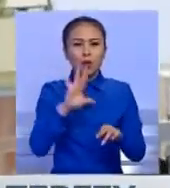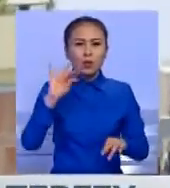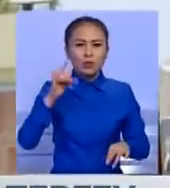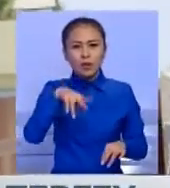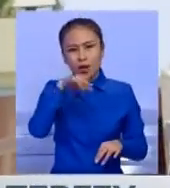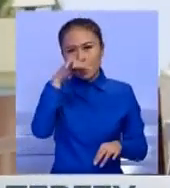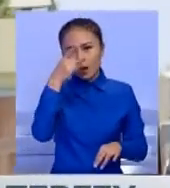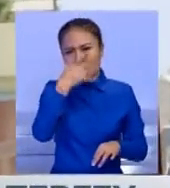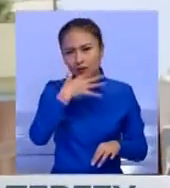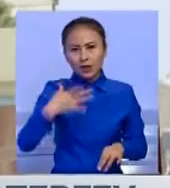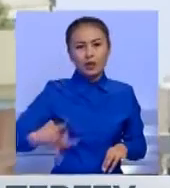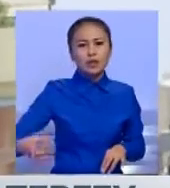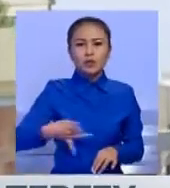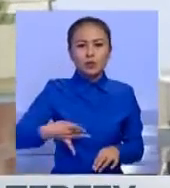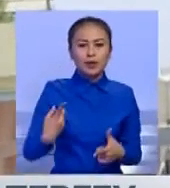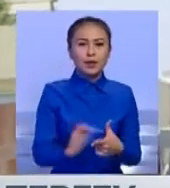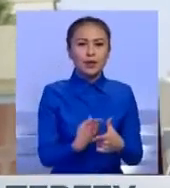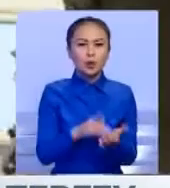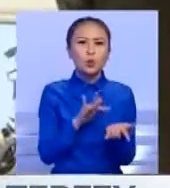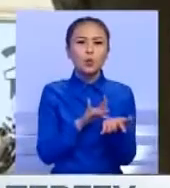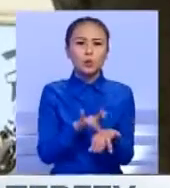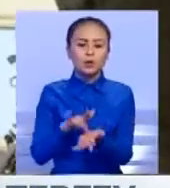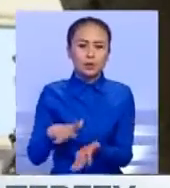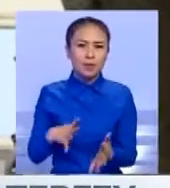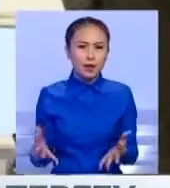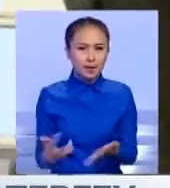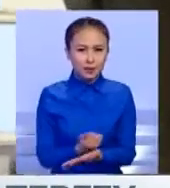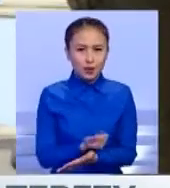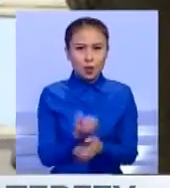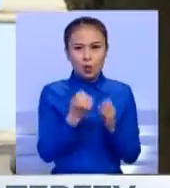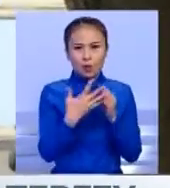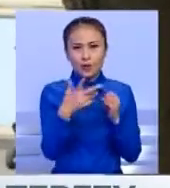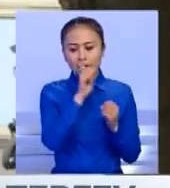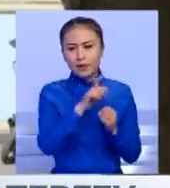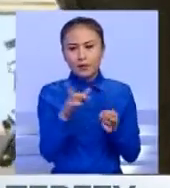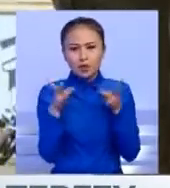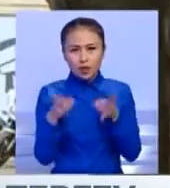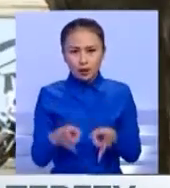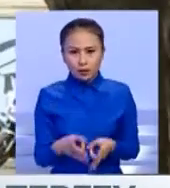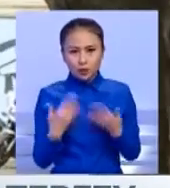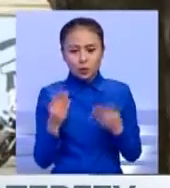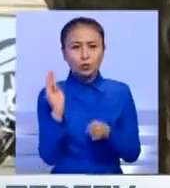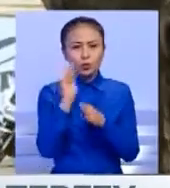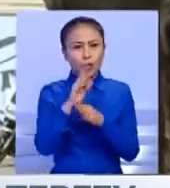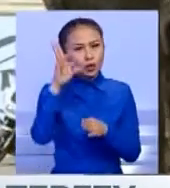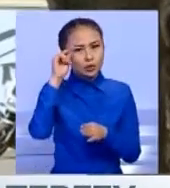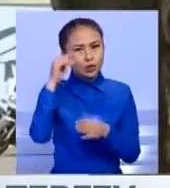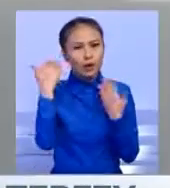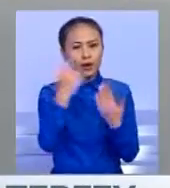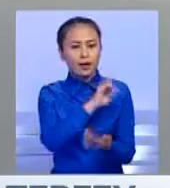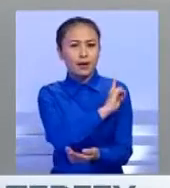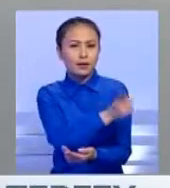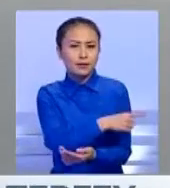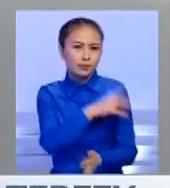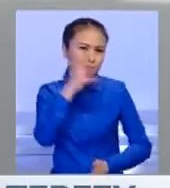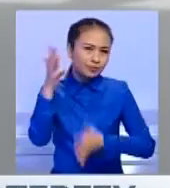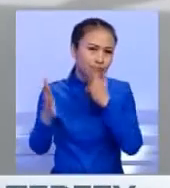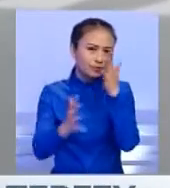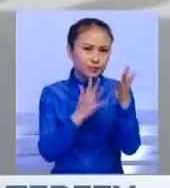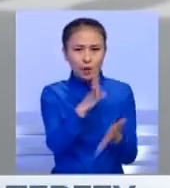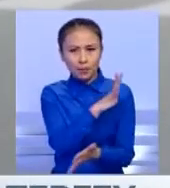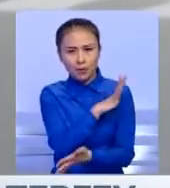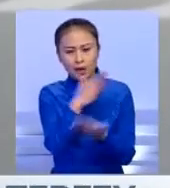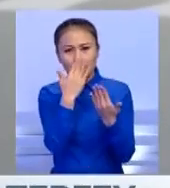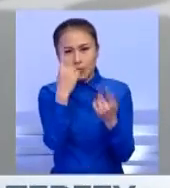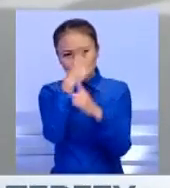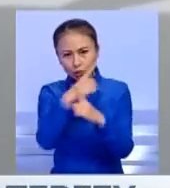Оңтүстік Африка Республикасынан келген турист қаза тапқан еді. Тағы 15 адам жарақат алды. Сол күні өңірде қатты жел тұрған екен.